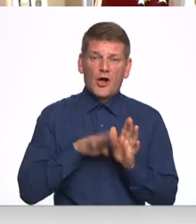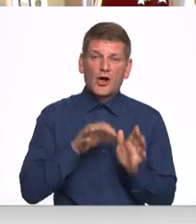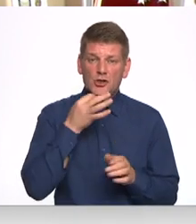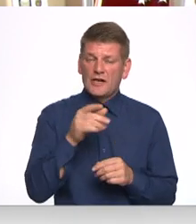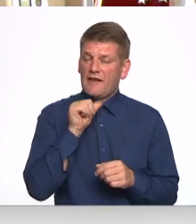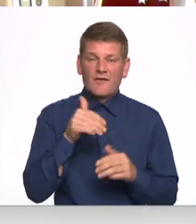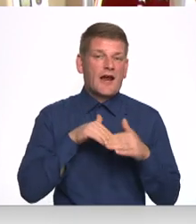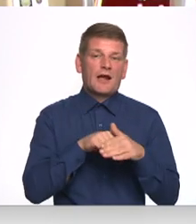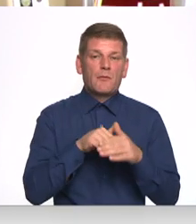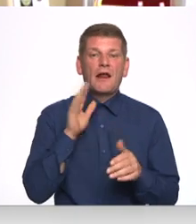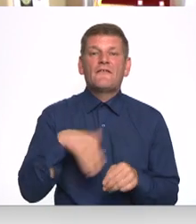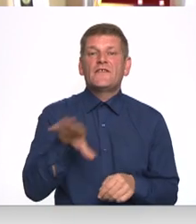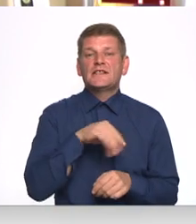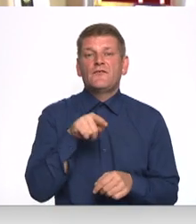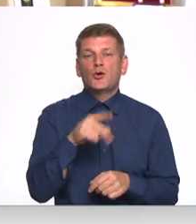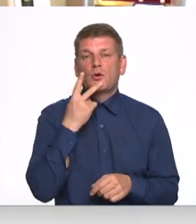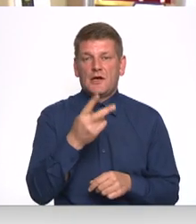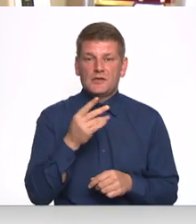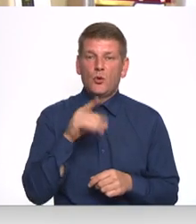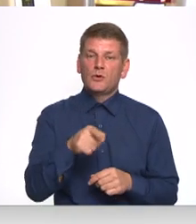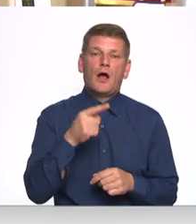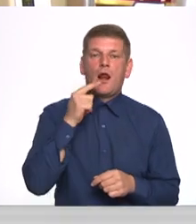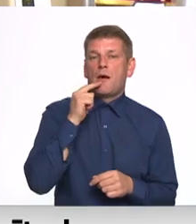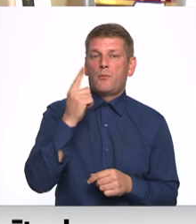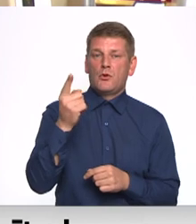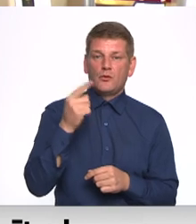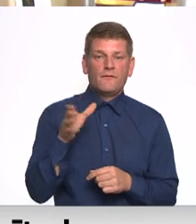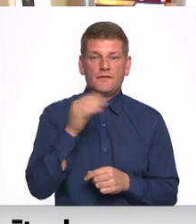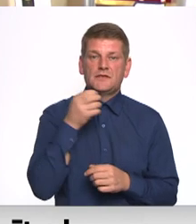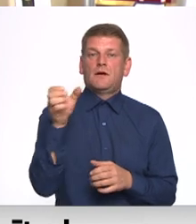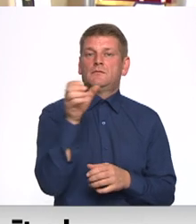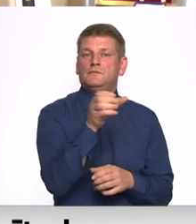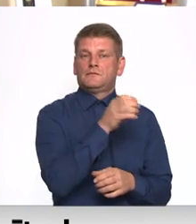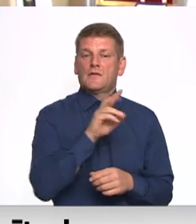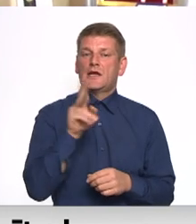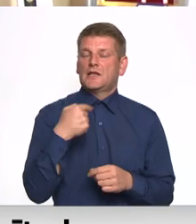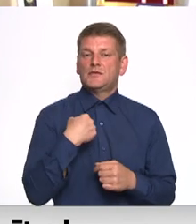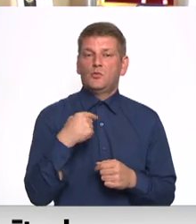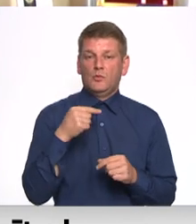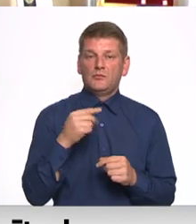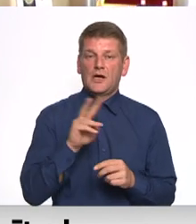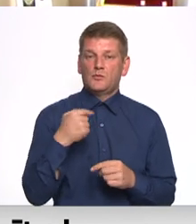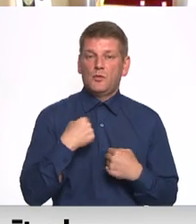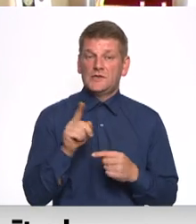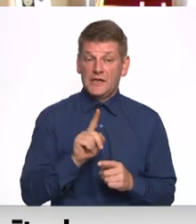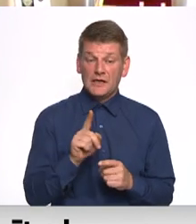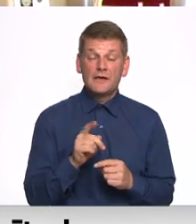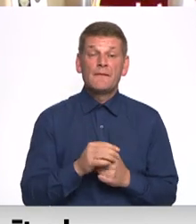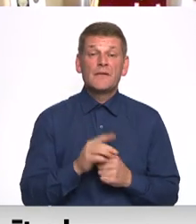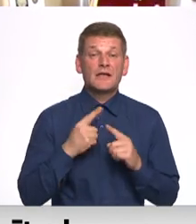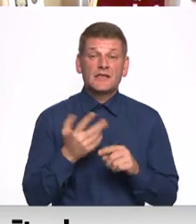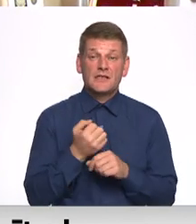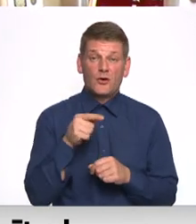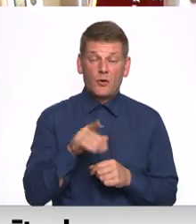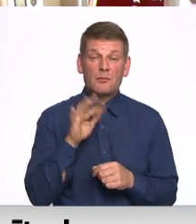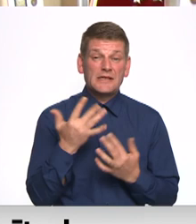tā glabāt, lai visi viņu redz un tik ļoti nu lepoties un visiem bāst acīs redz, kas mums ir. Ja? Un, līdz ar to, par